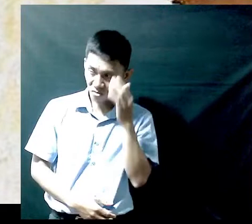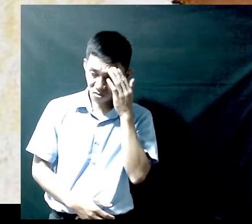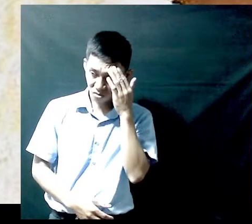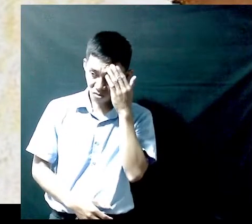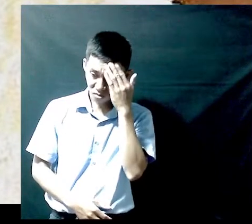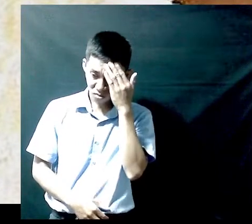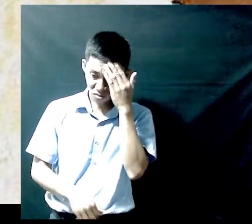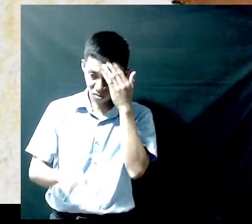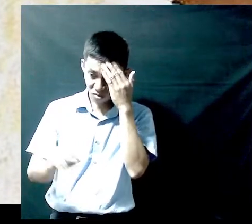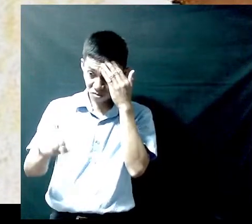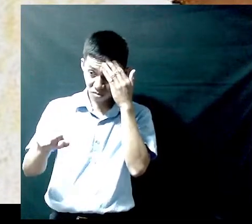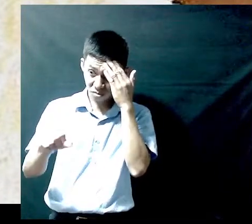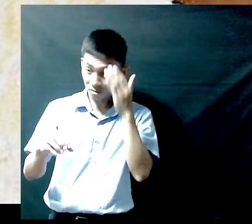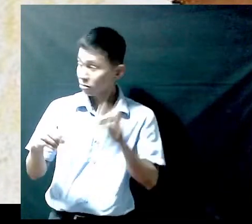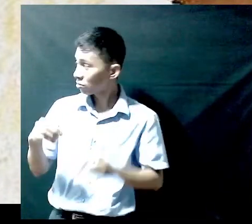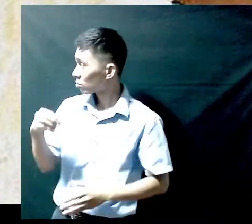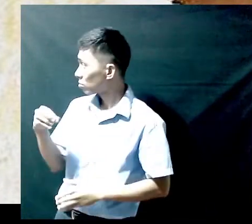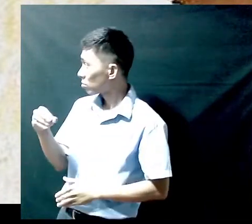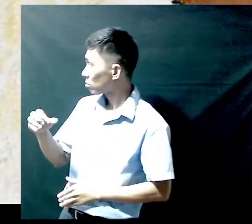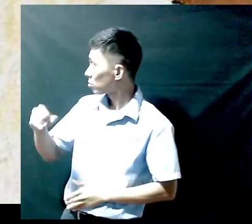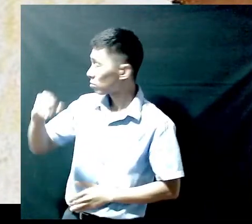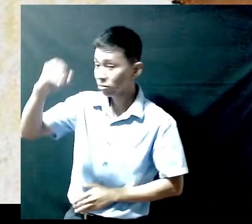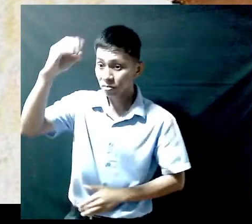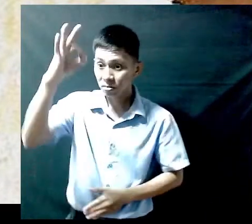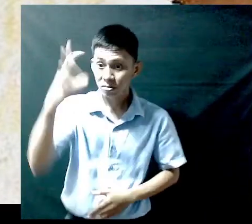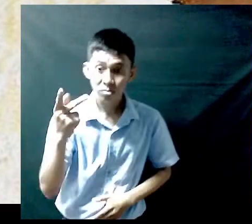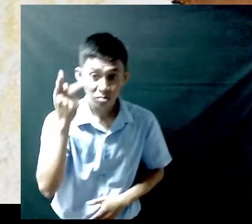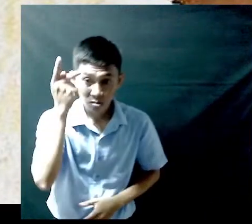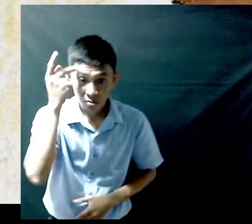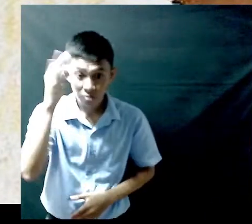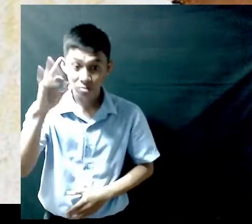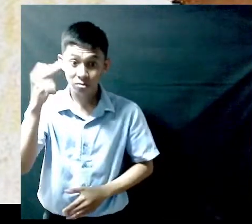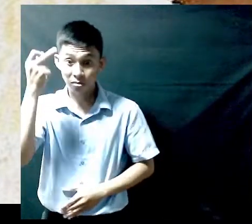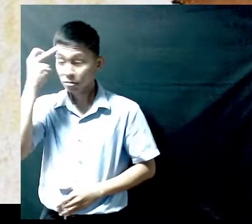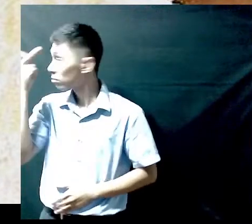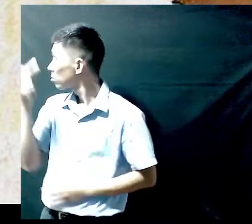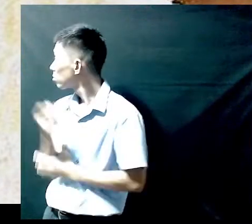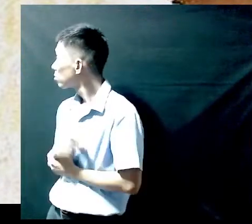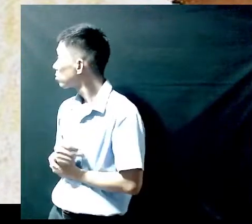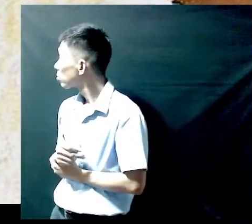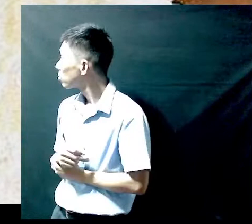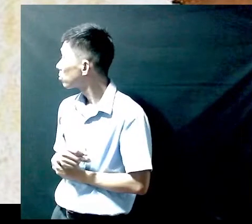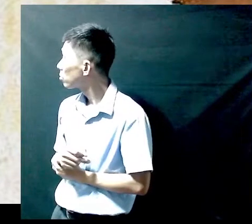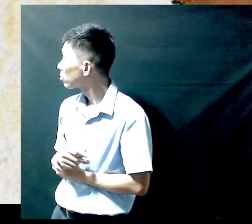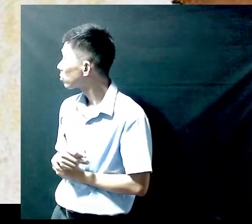Our daddy pastor here has been a pastor already for how many years, Dad?